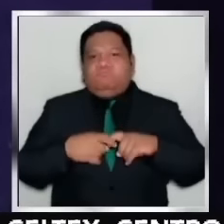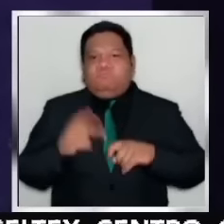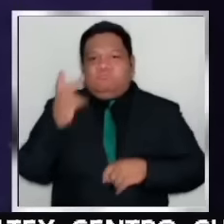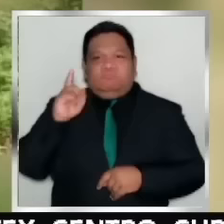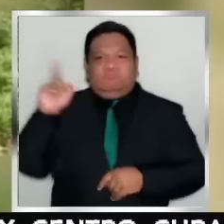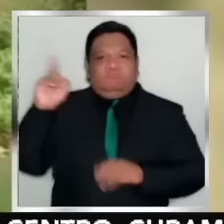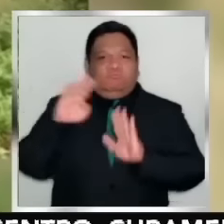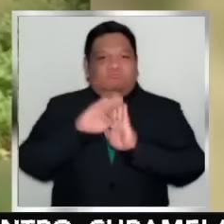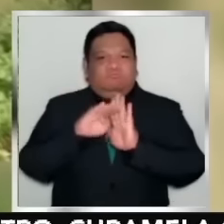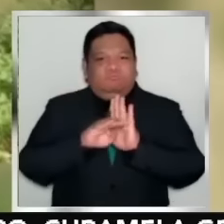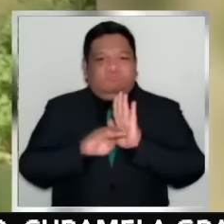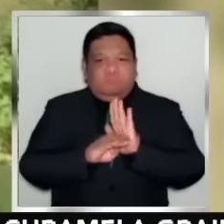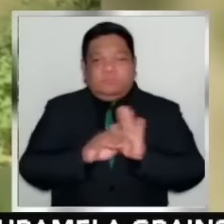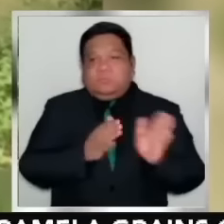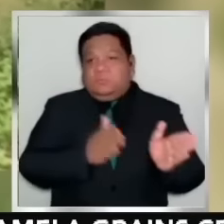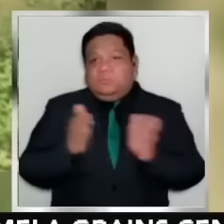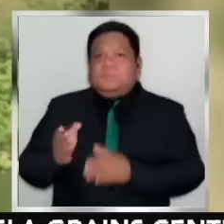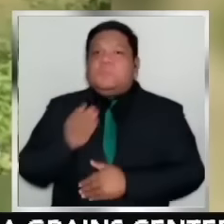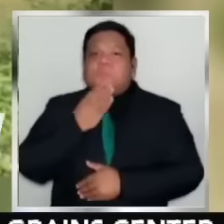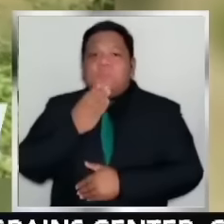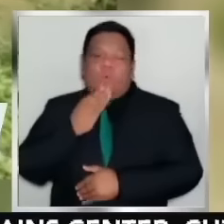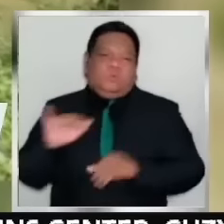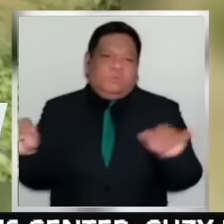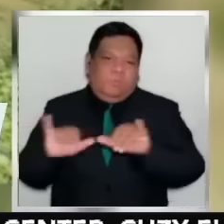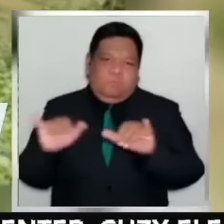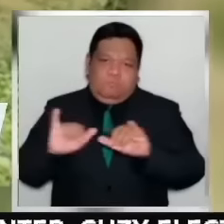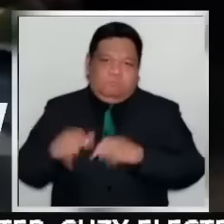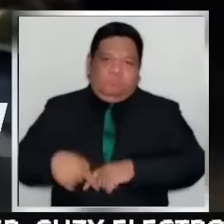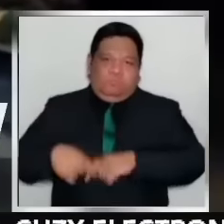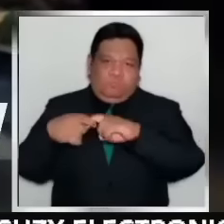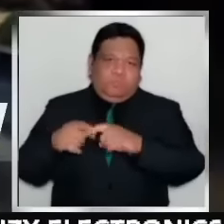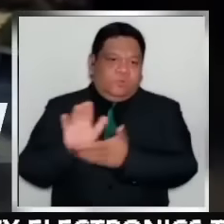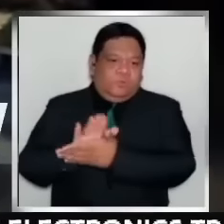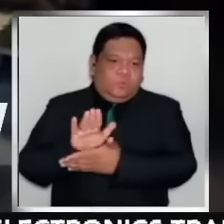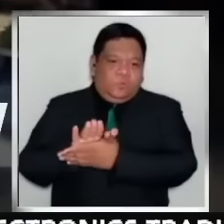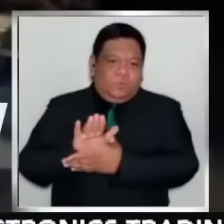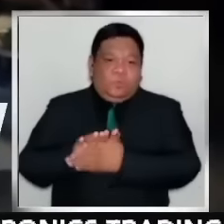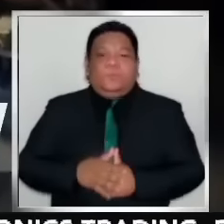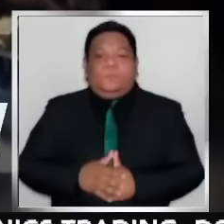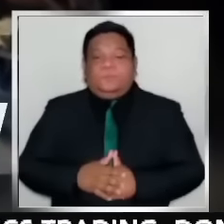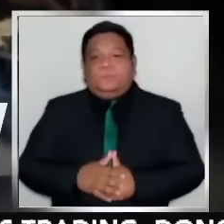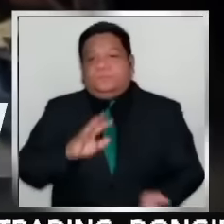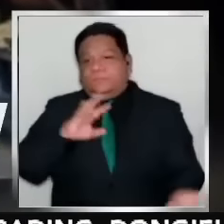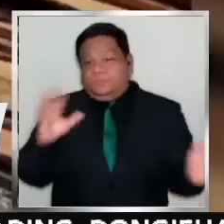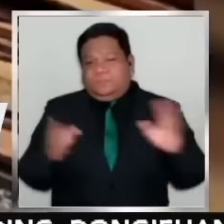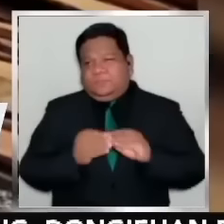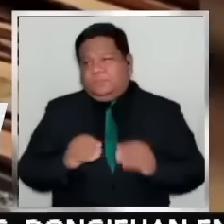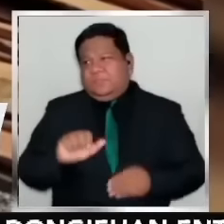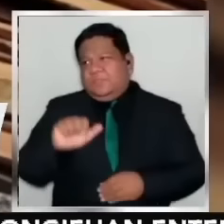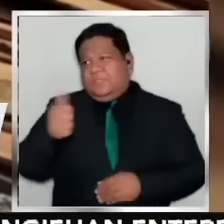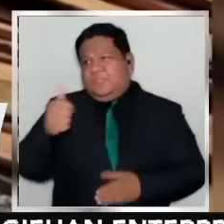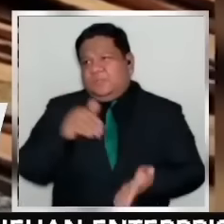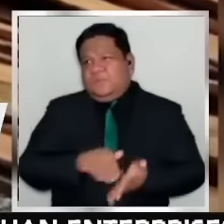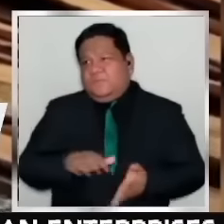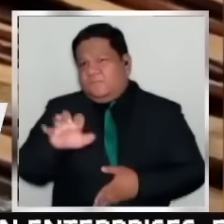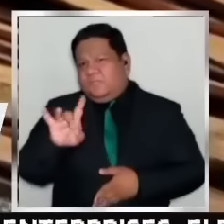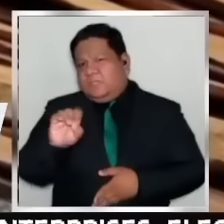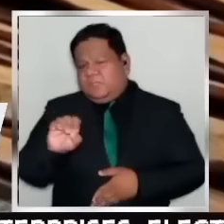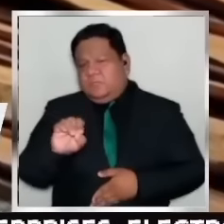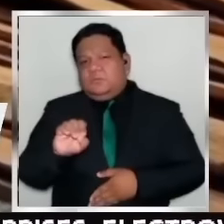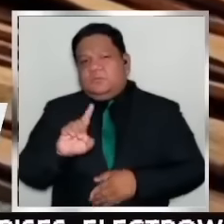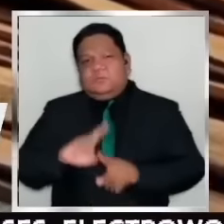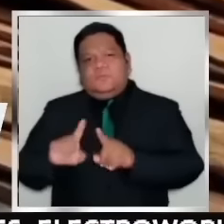City. Sa datos ng RDRMC6, nasa 10,580 na mga pamilya o